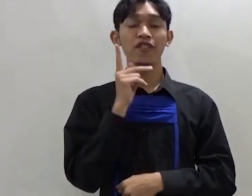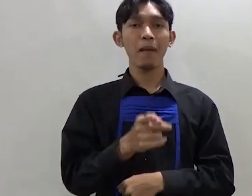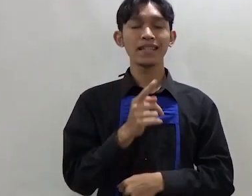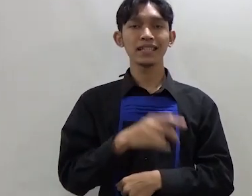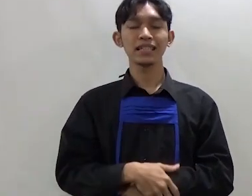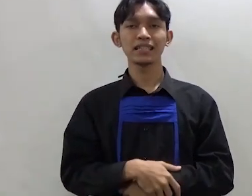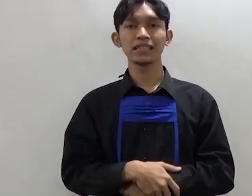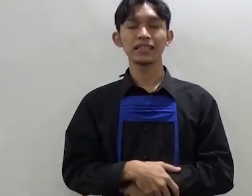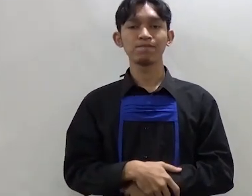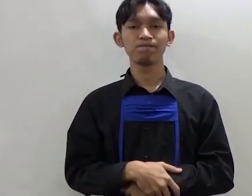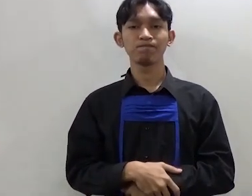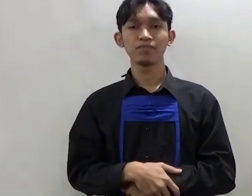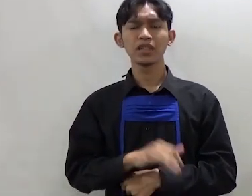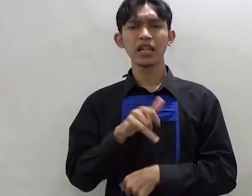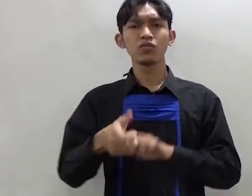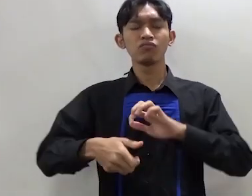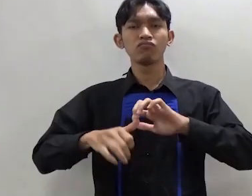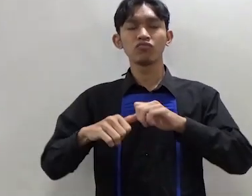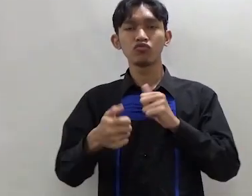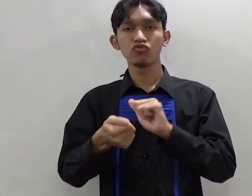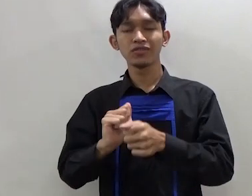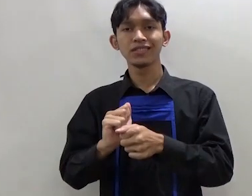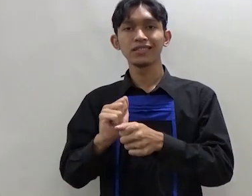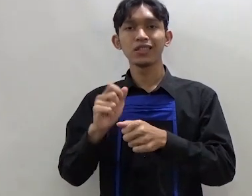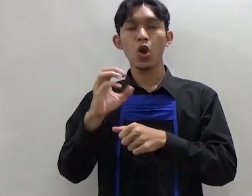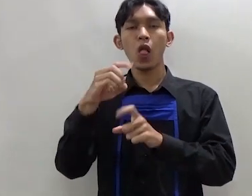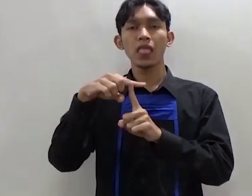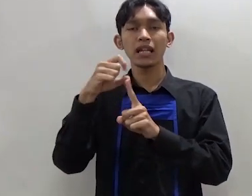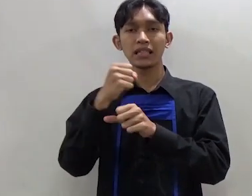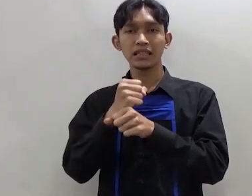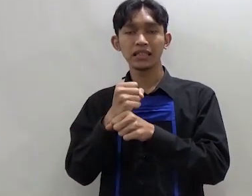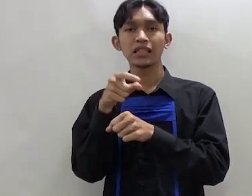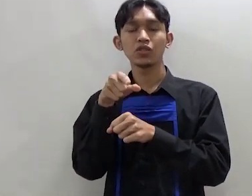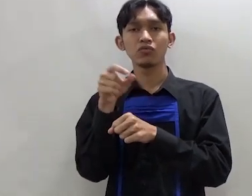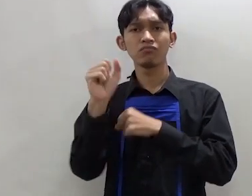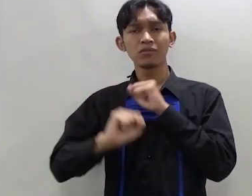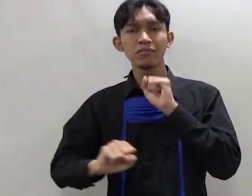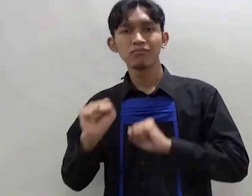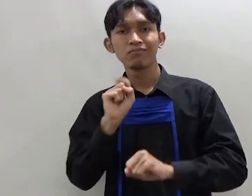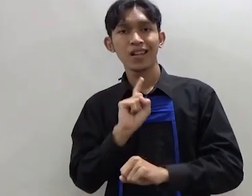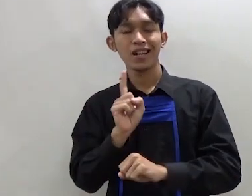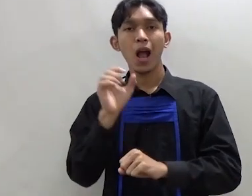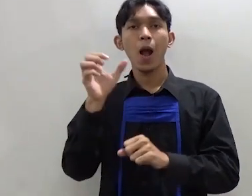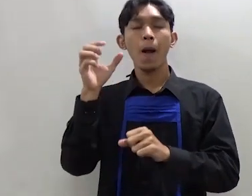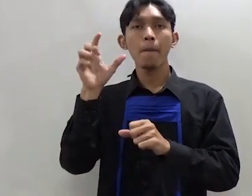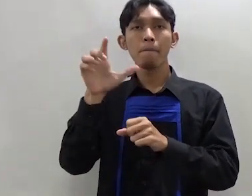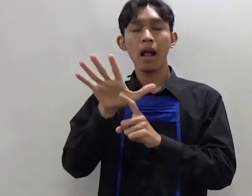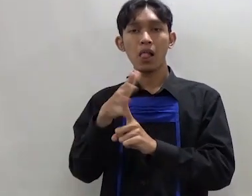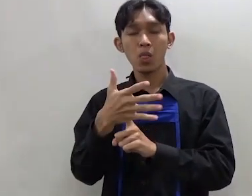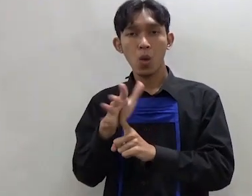jika harus keluar rumah karena kepentingan yang mendesak, maka tetap jaga